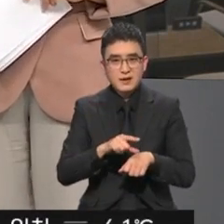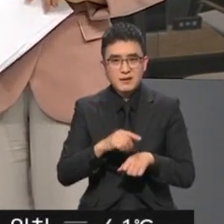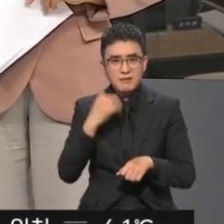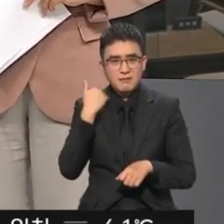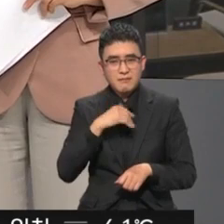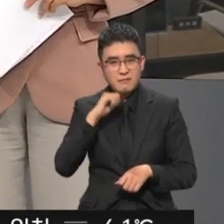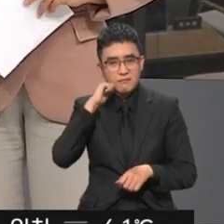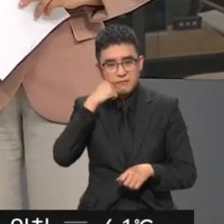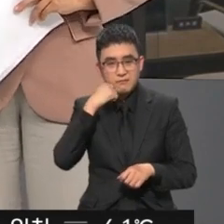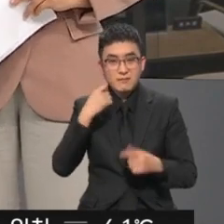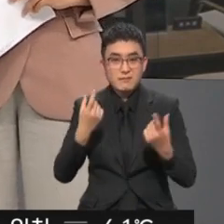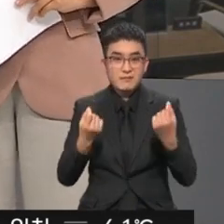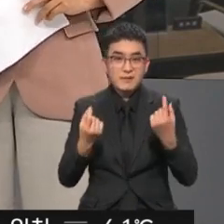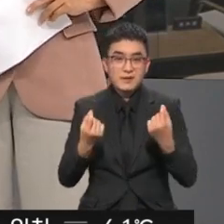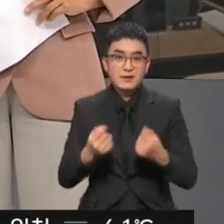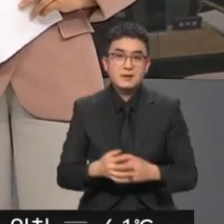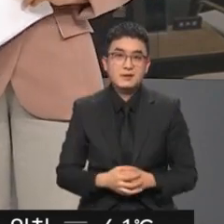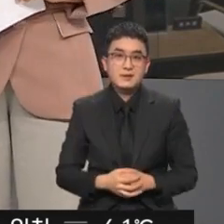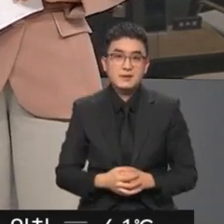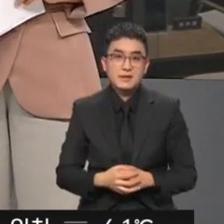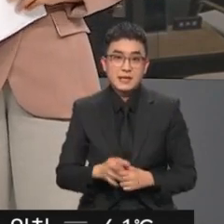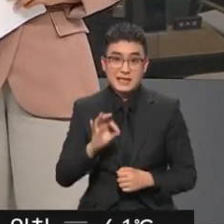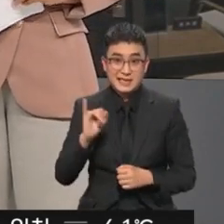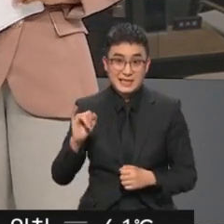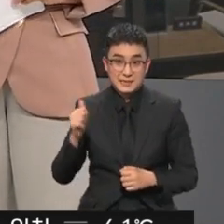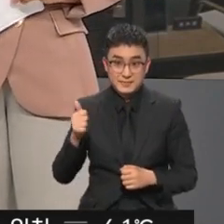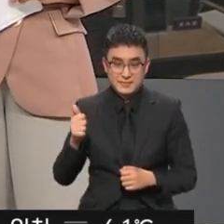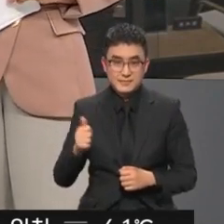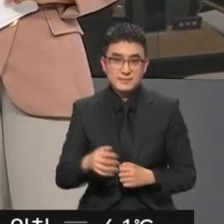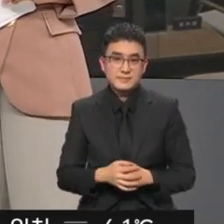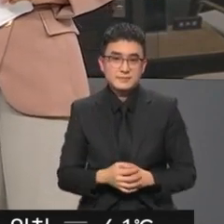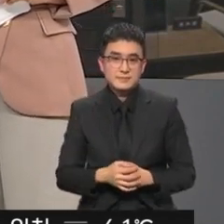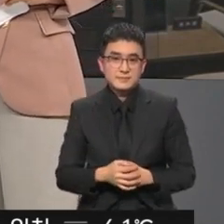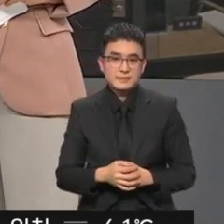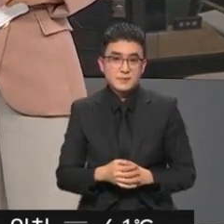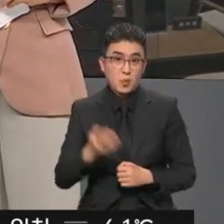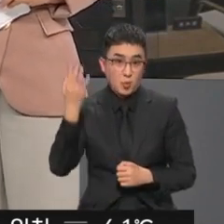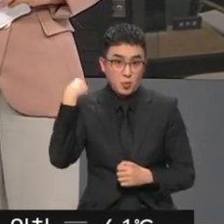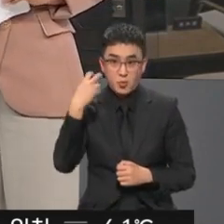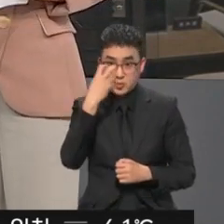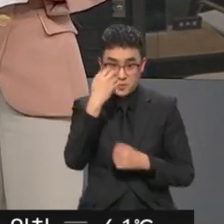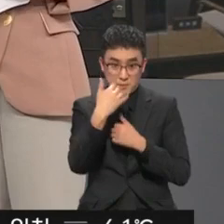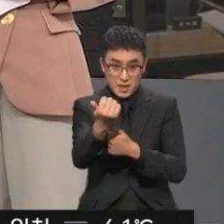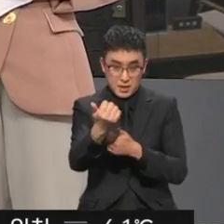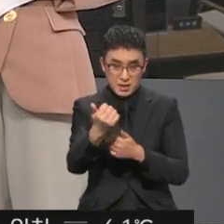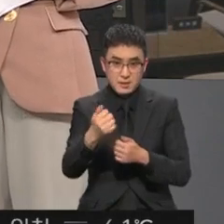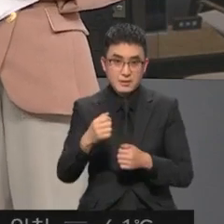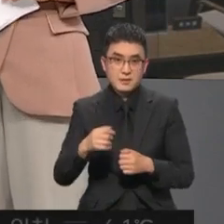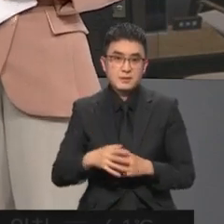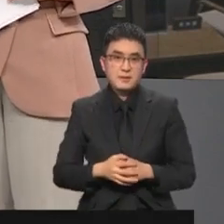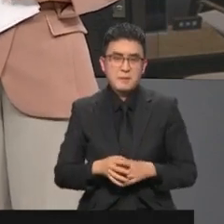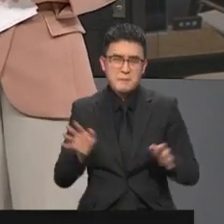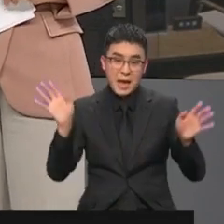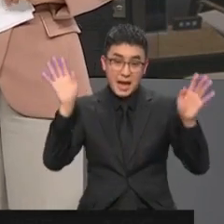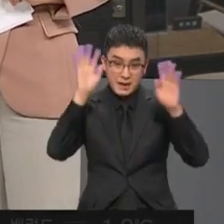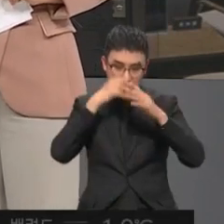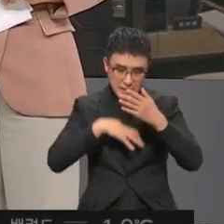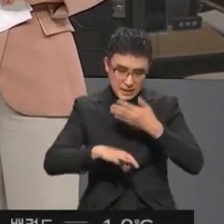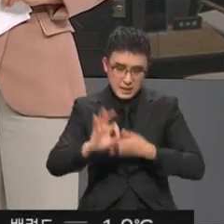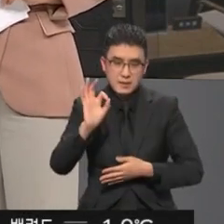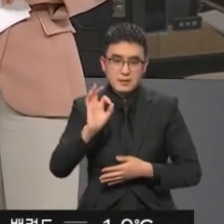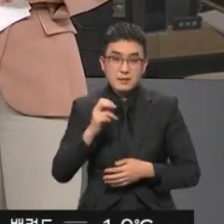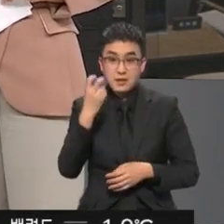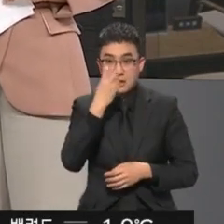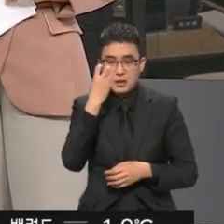결과가 나올 수가 있습니다. 이 대표는 앞선 조사 때 밤시간까지 연장 조사를 하는 건 거부를 했었죠. 이번 조사